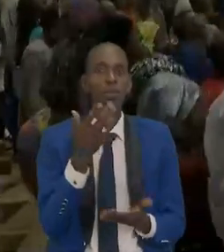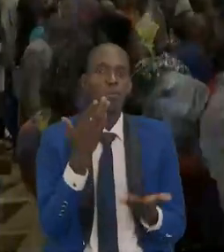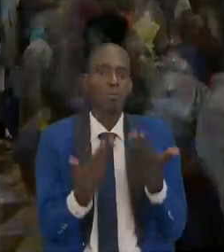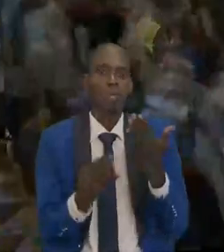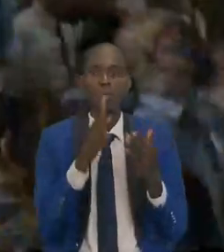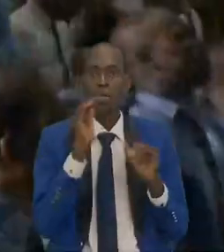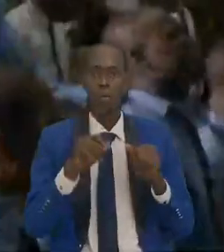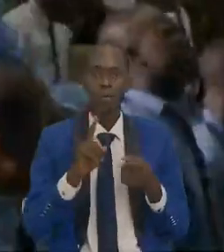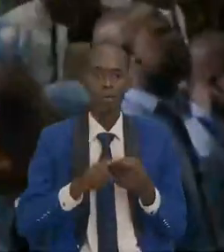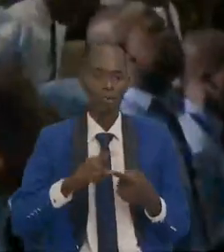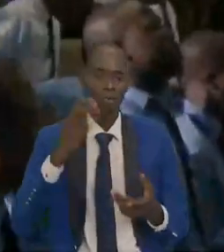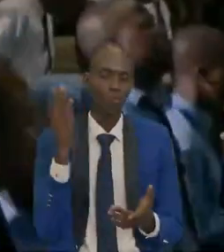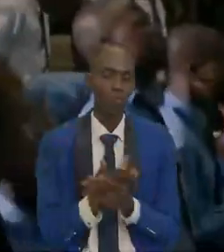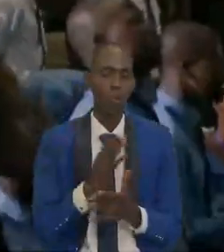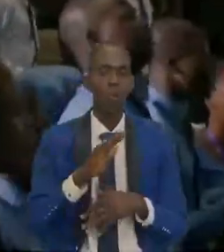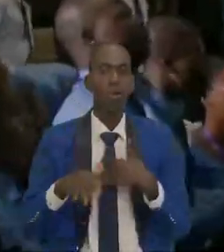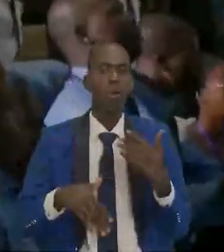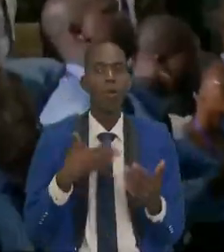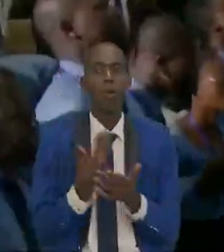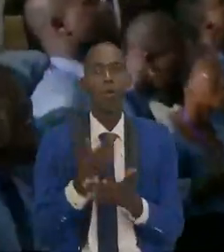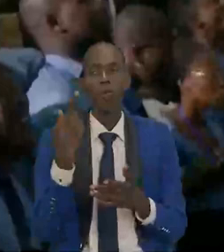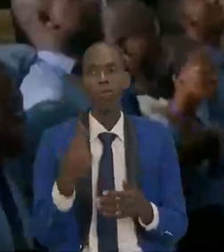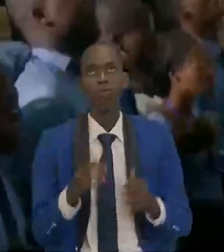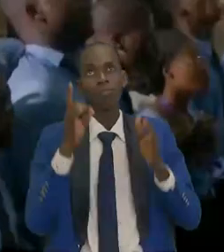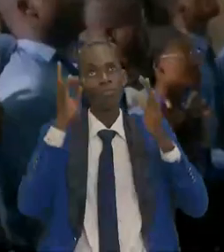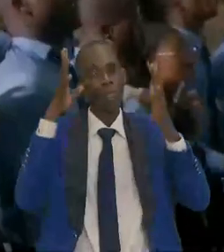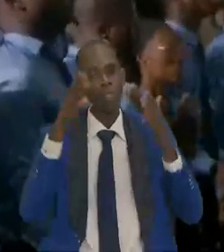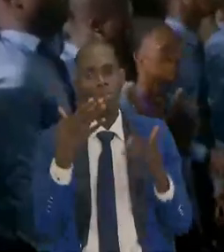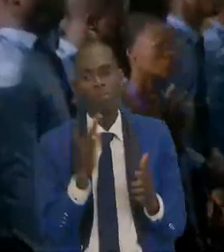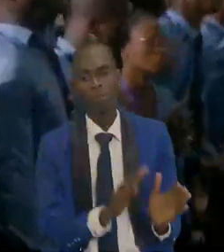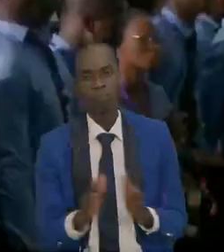par lequel vous pourrez éteindre tous les traits enflammés du malin.